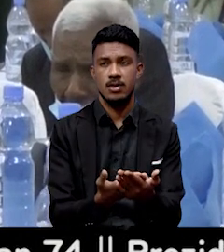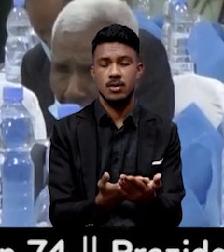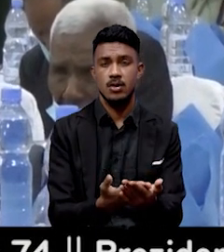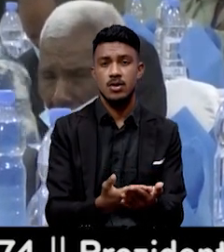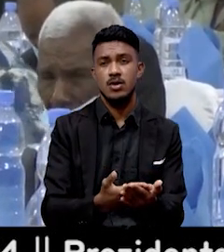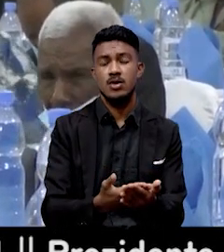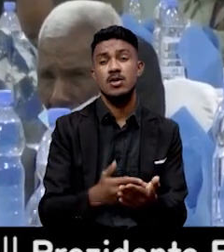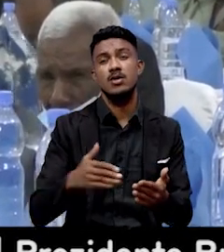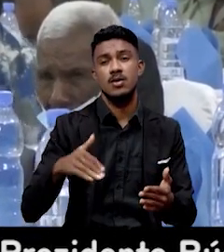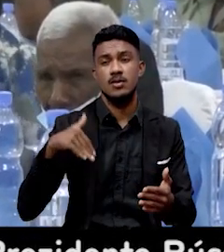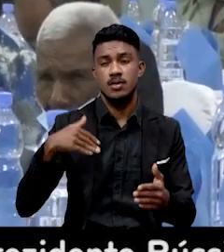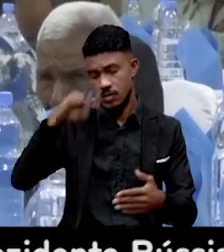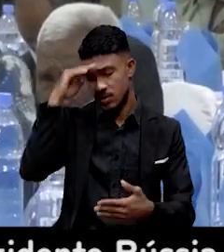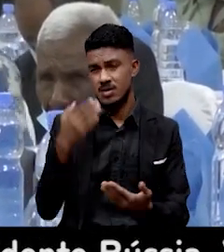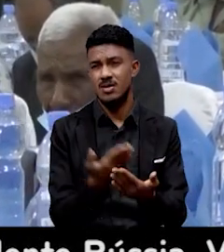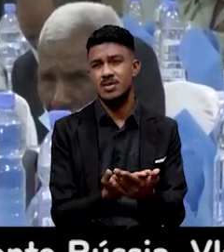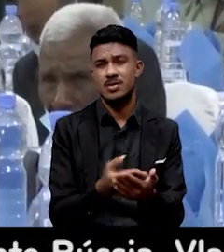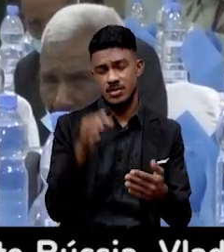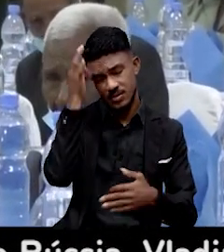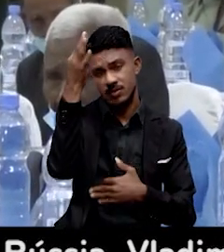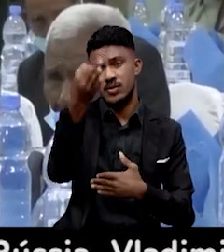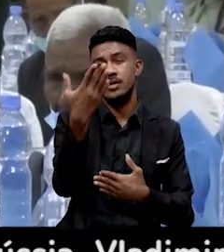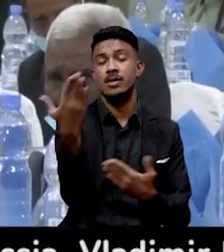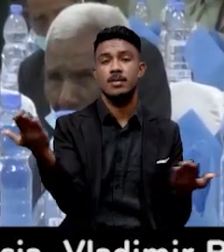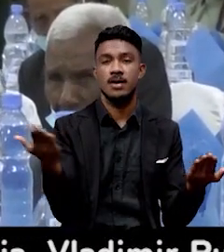bebe ganama ka au ya di